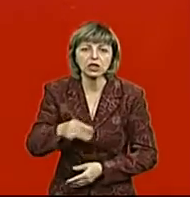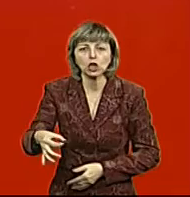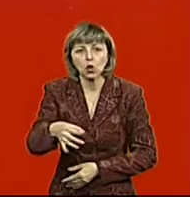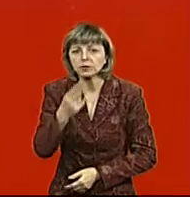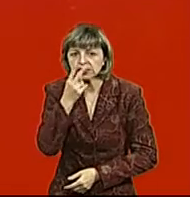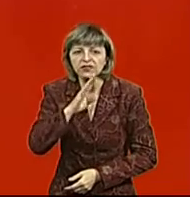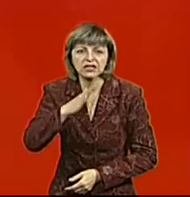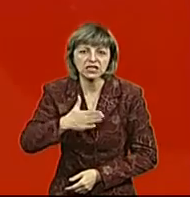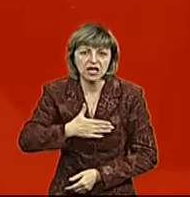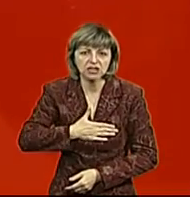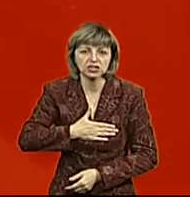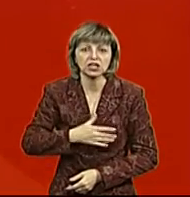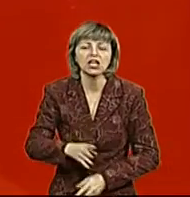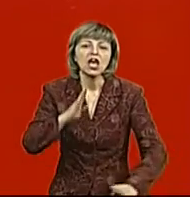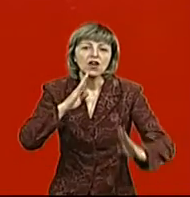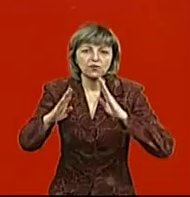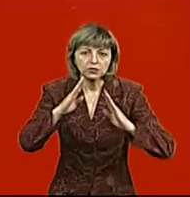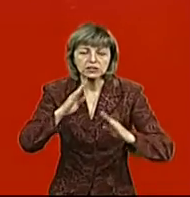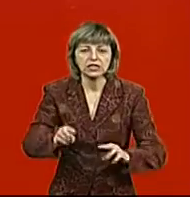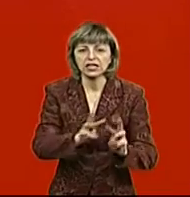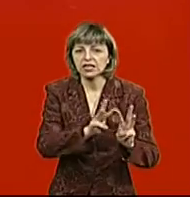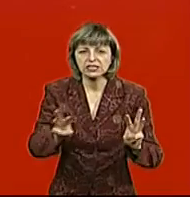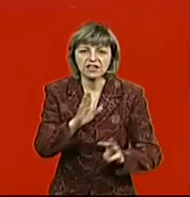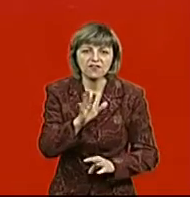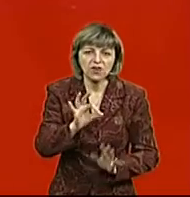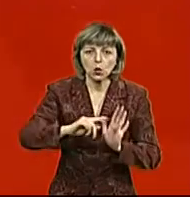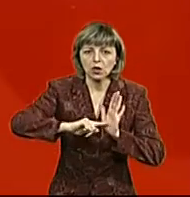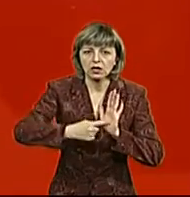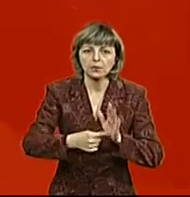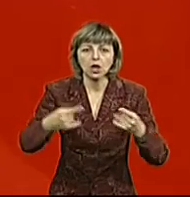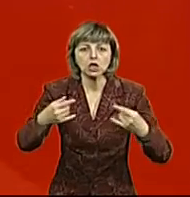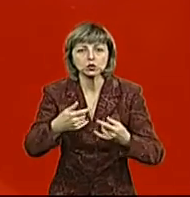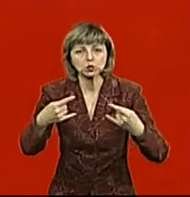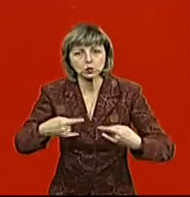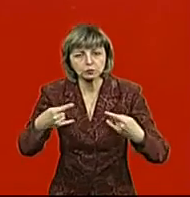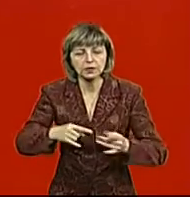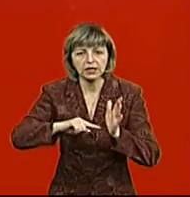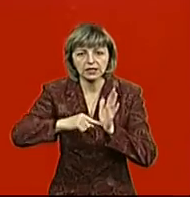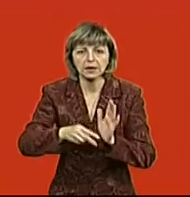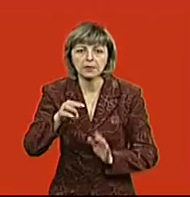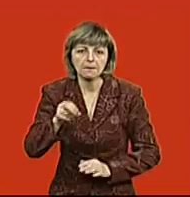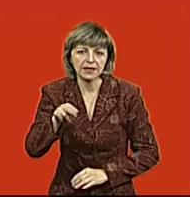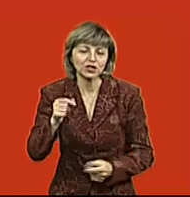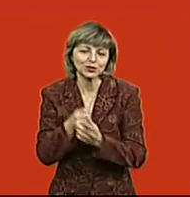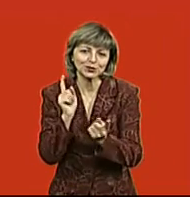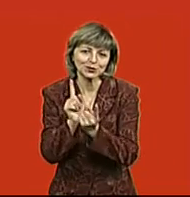дивіться на нашій сторінці у Фейсбук та на сайті vo.suspilne.media. Вдалого вечора!